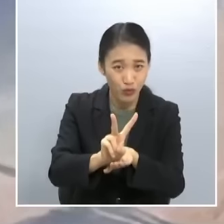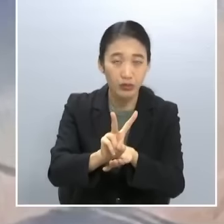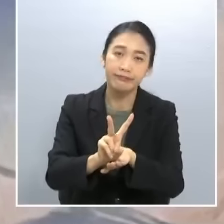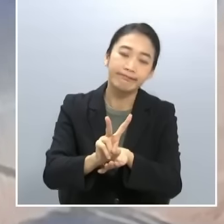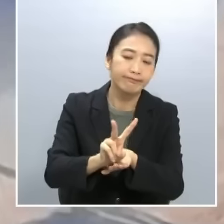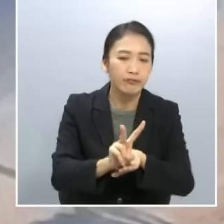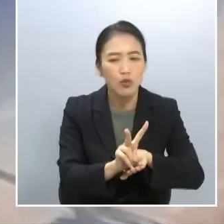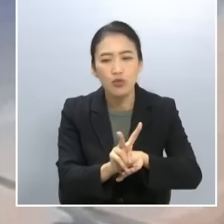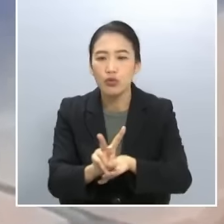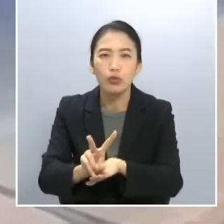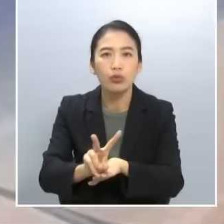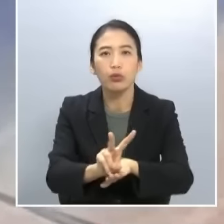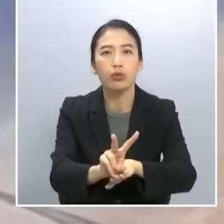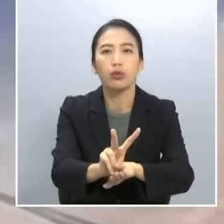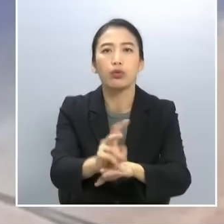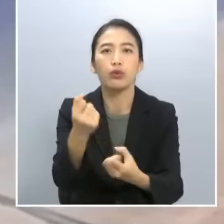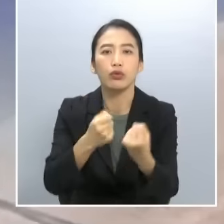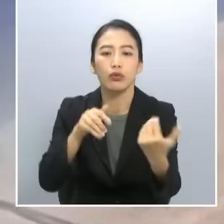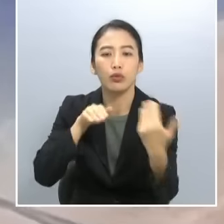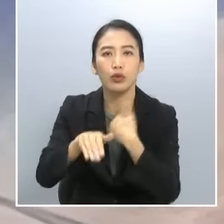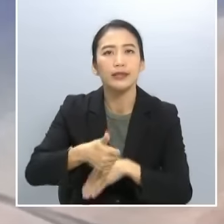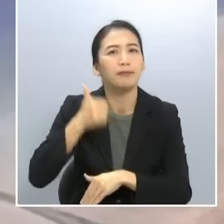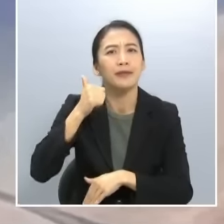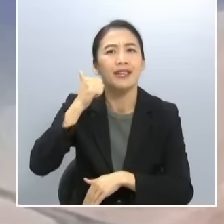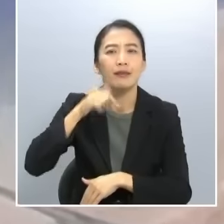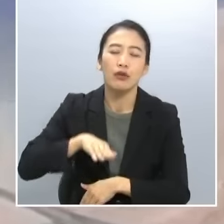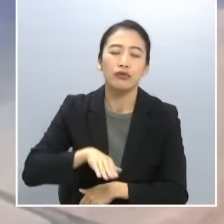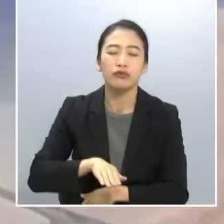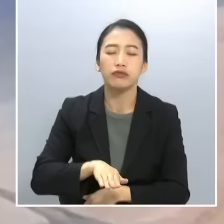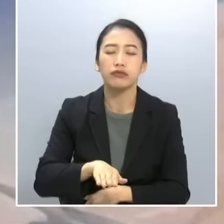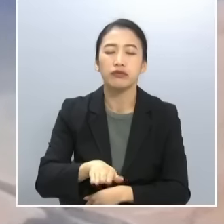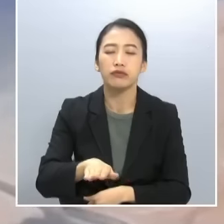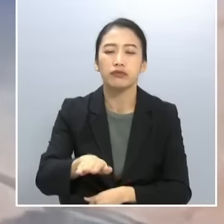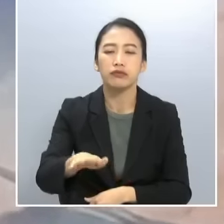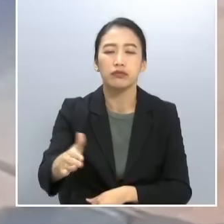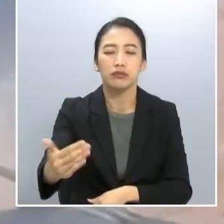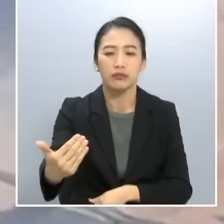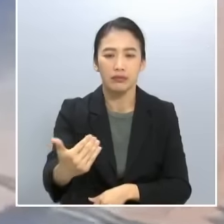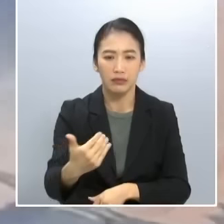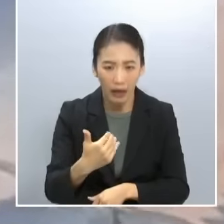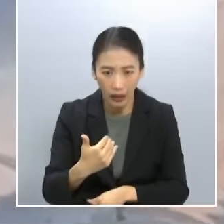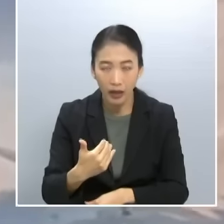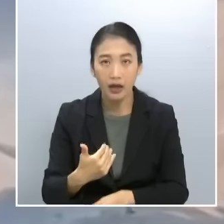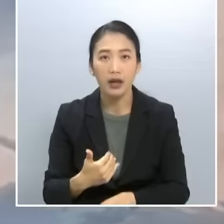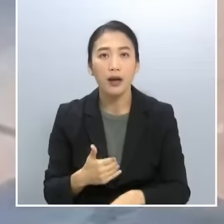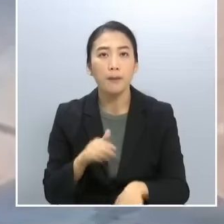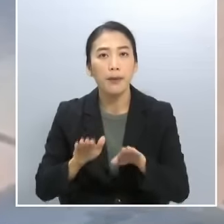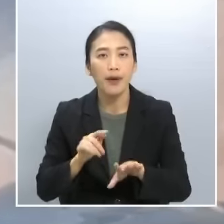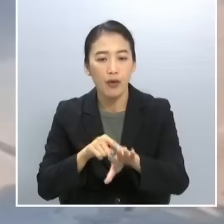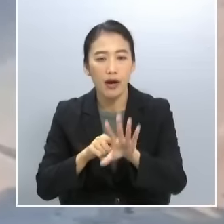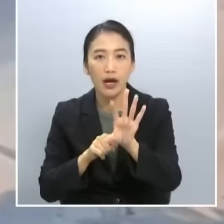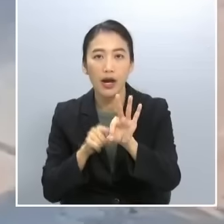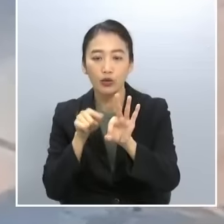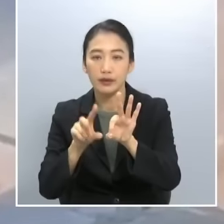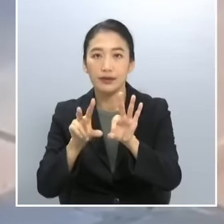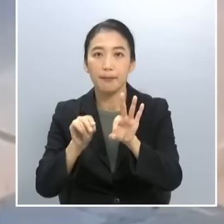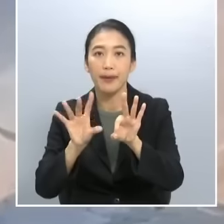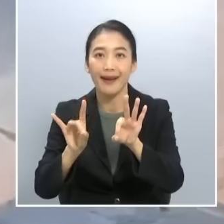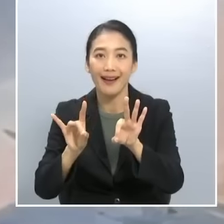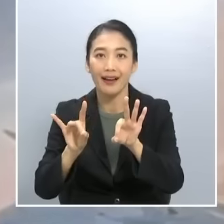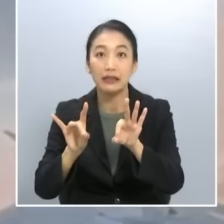ถนนเส้นเดิมแล้วขับกลับมาที่อู่ตอน 938นาทีคือหายไปเกือบชั่วโมงรอบนี้จอด